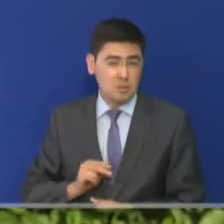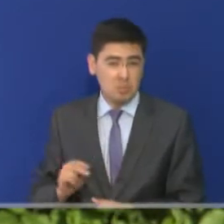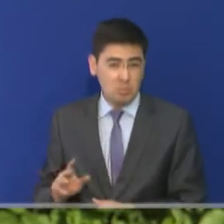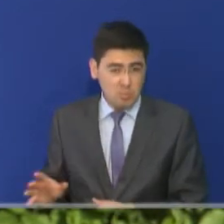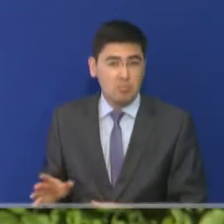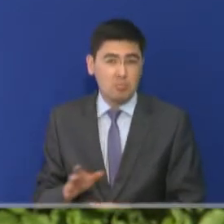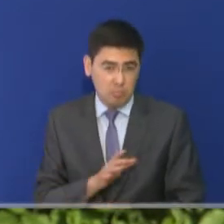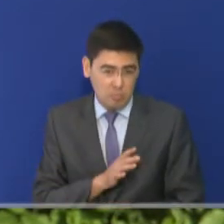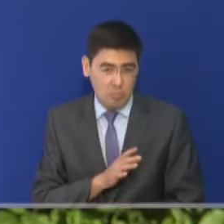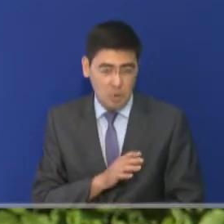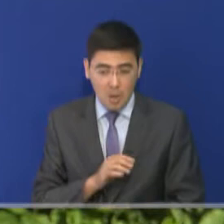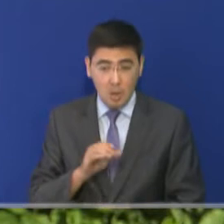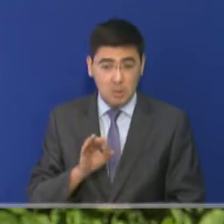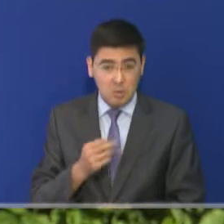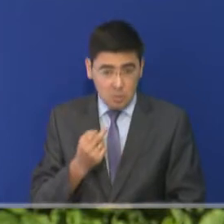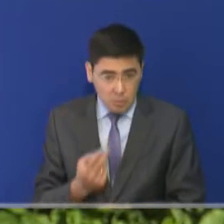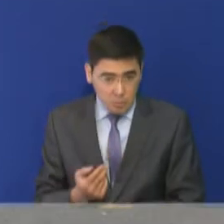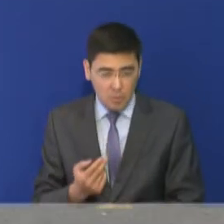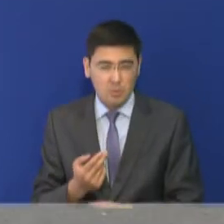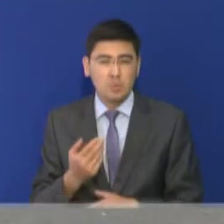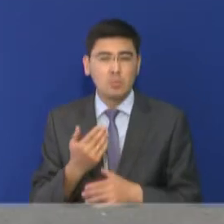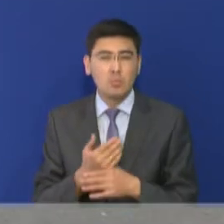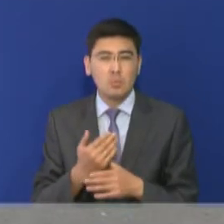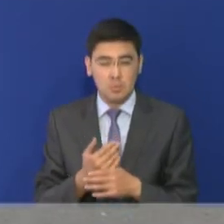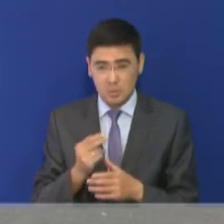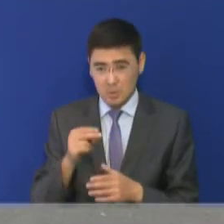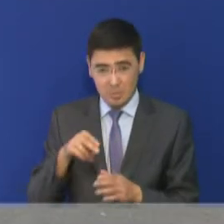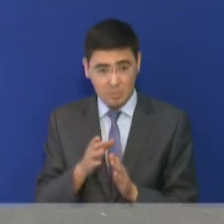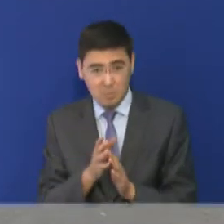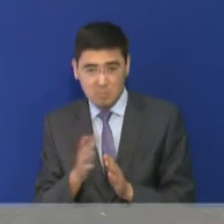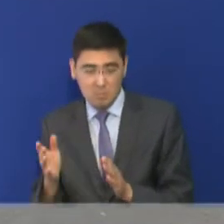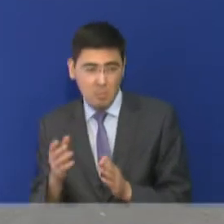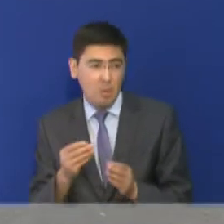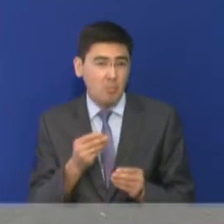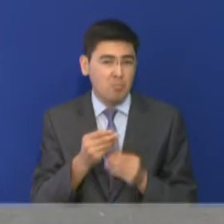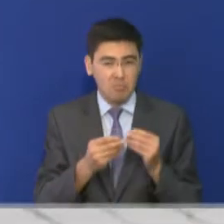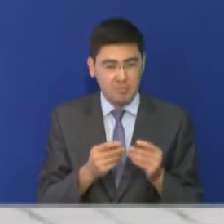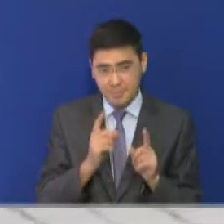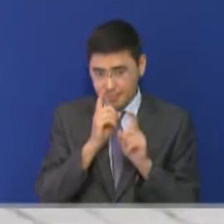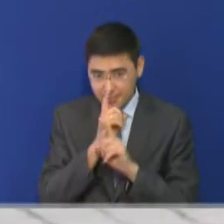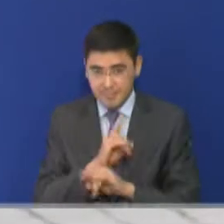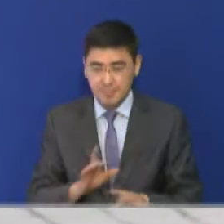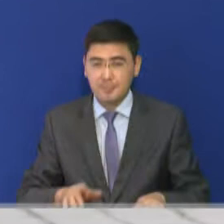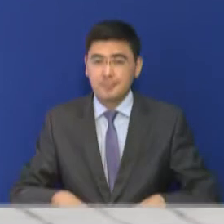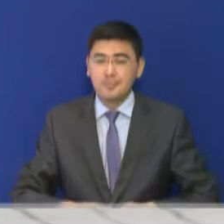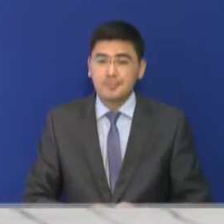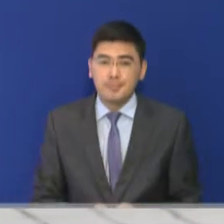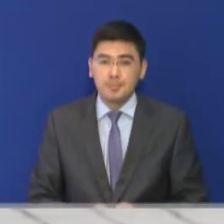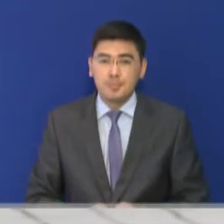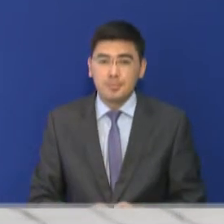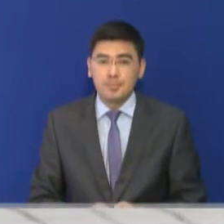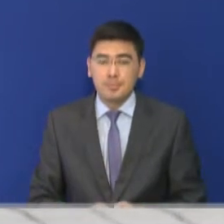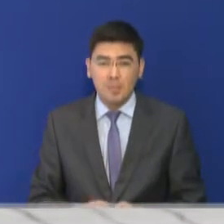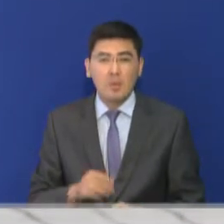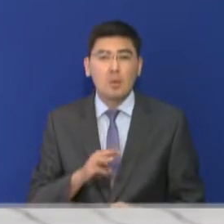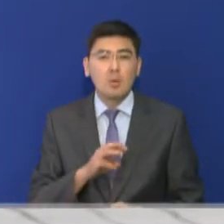барысында ешқандай әлеуметтік төлем қарастырылмайды. Қалалық жұмыспен қамту, әлеуметтік бағдарламалар және азаматтық халықтілерін тіркеу бөлімінің